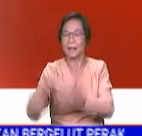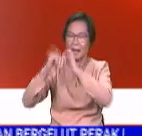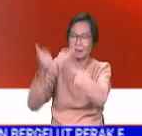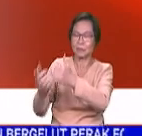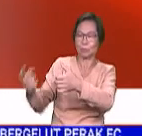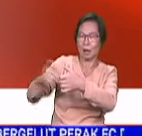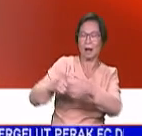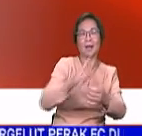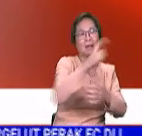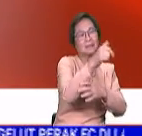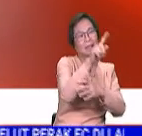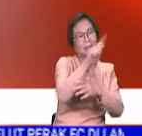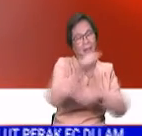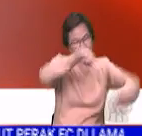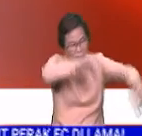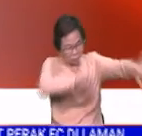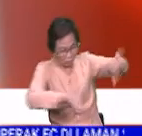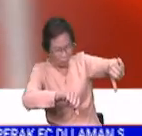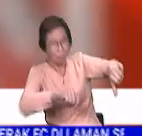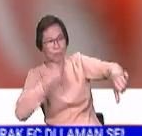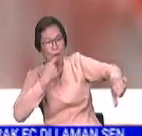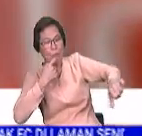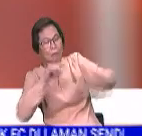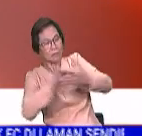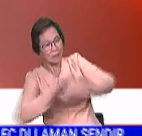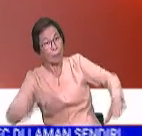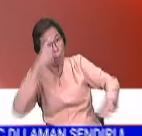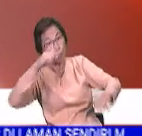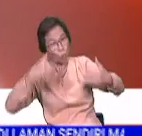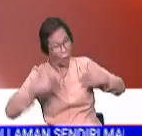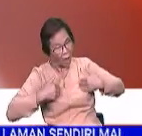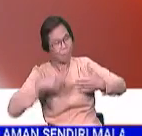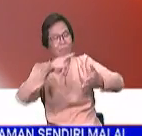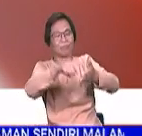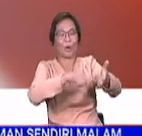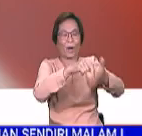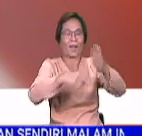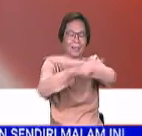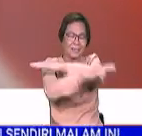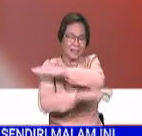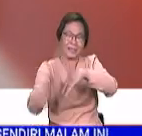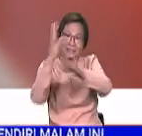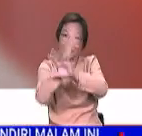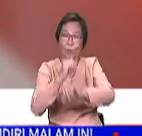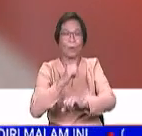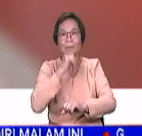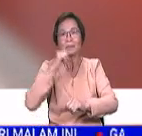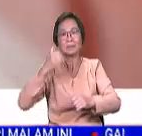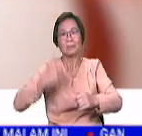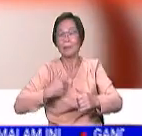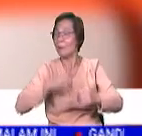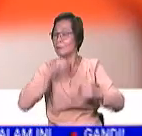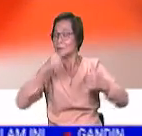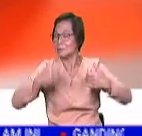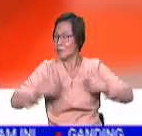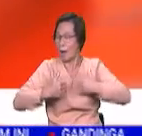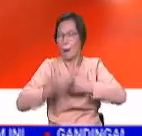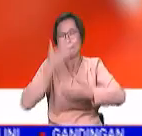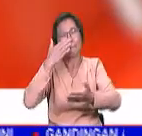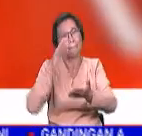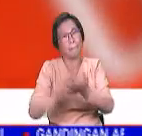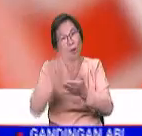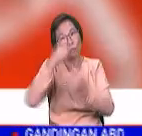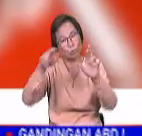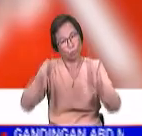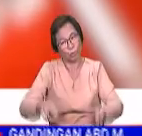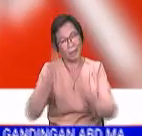berdasarkan data saintifik adalah selamat untuk mengadakan pilihan Raya negeri dan tidak lagi mendatangkan mudharat